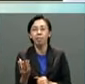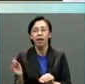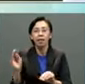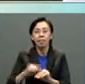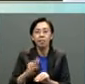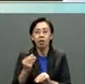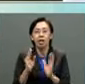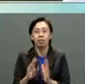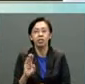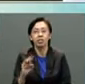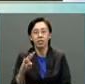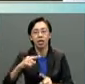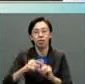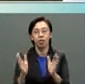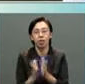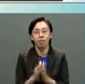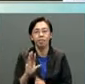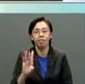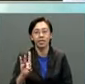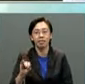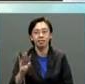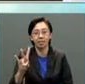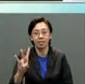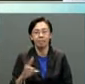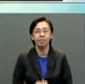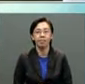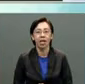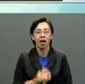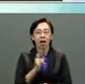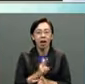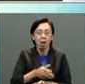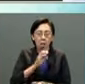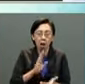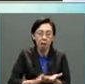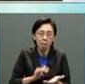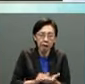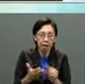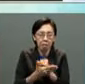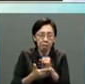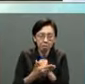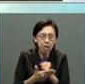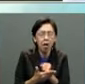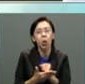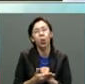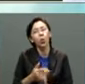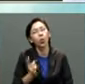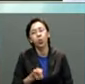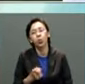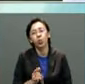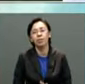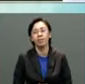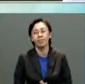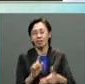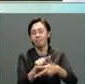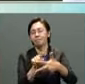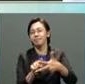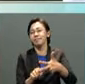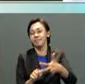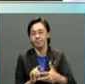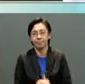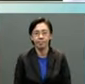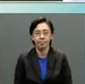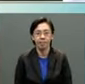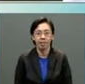47รายรวมเป็น87รายนะครับดื่มสุราเล่นพนันยาเสพติด อันนี้เป็นกรณีของเขานะครับส่วนน